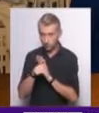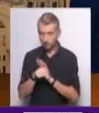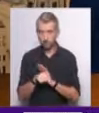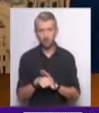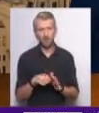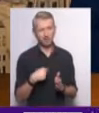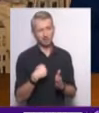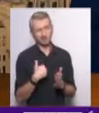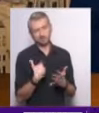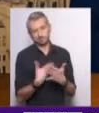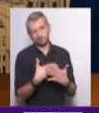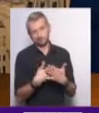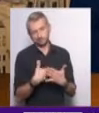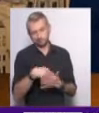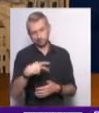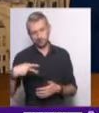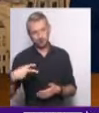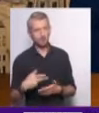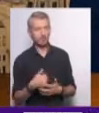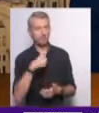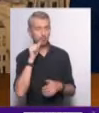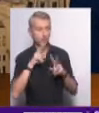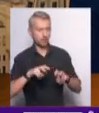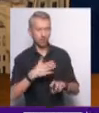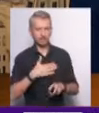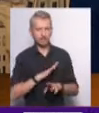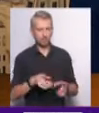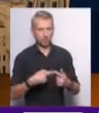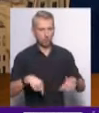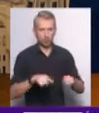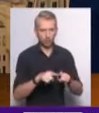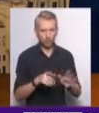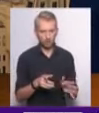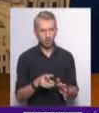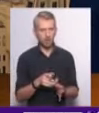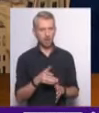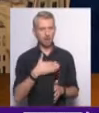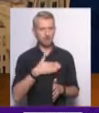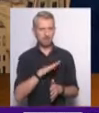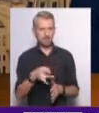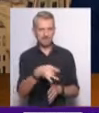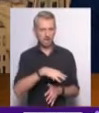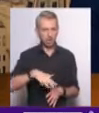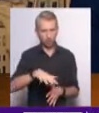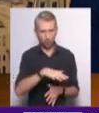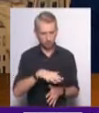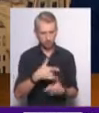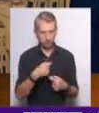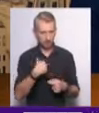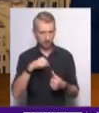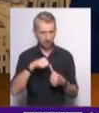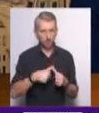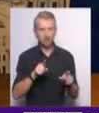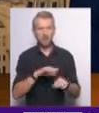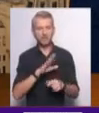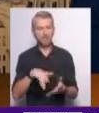Віддалено в курсі, оскільки воно вчора розглядалося. На жаль, це не мій округ, навіть не район, за яким я закріплений, і навіть не